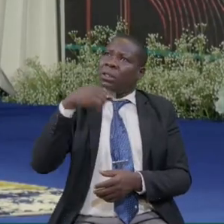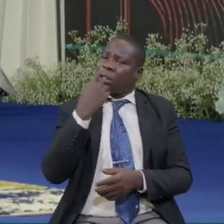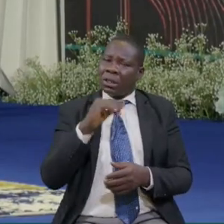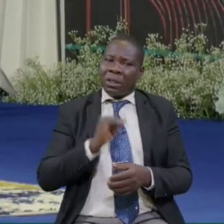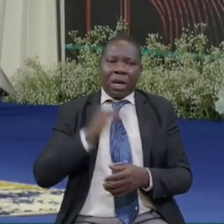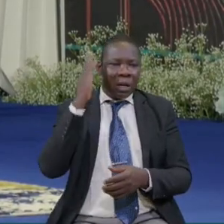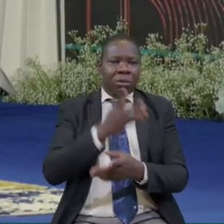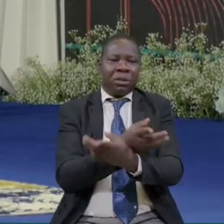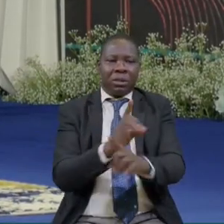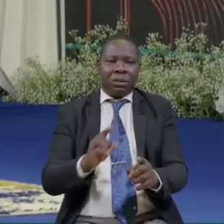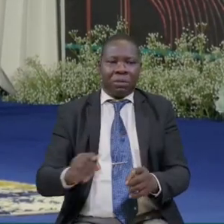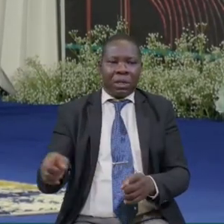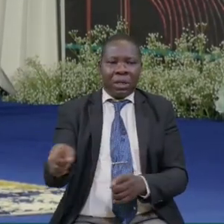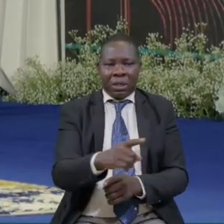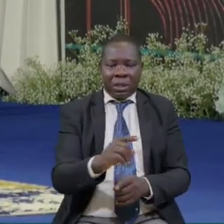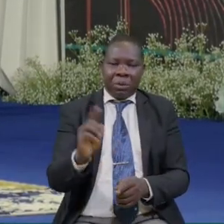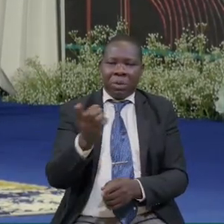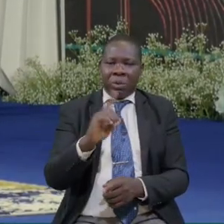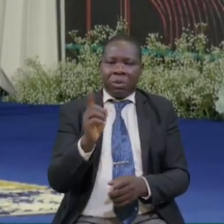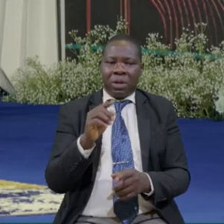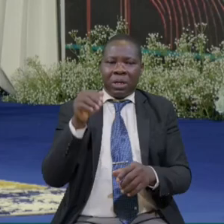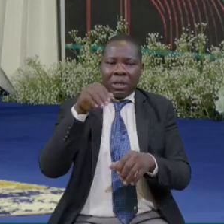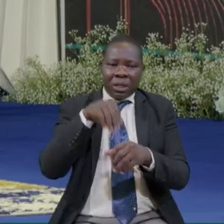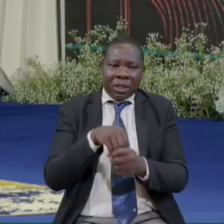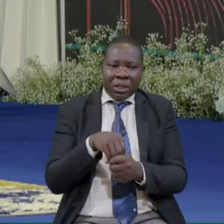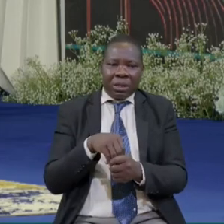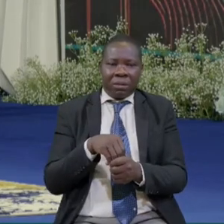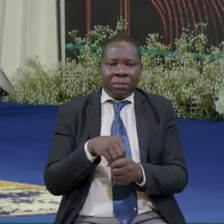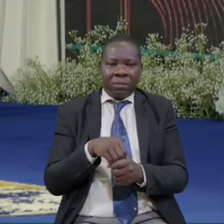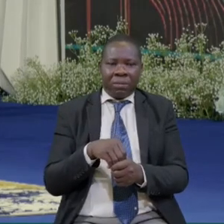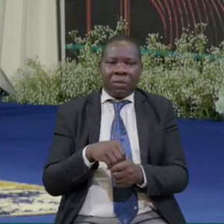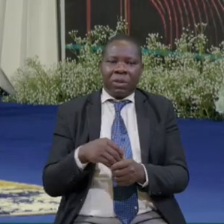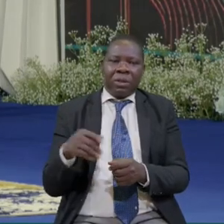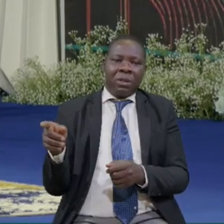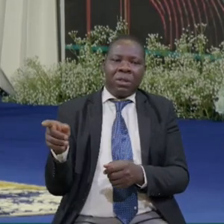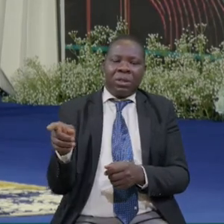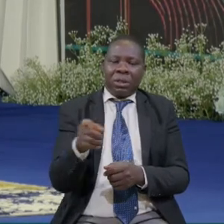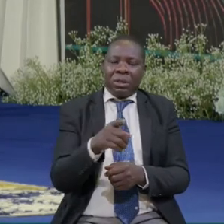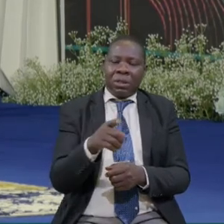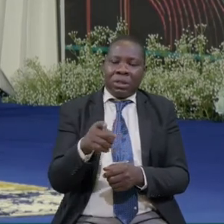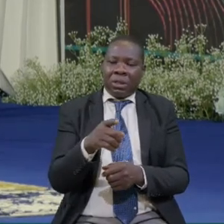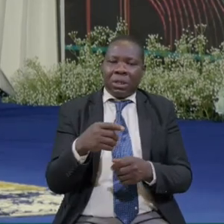tous les lieux qu'ils ont habité, où ils sont et où ils ont péché.